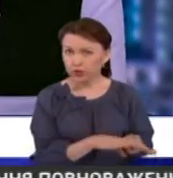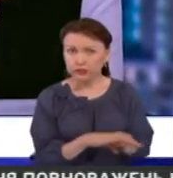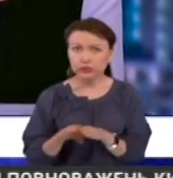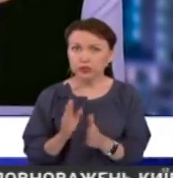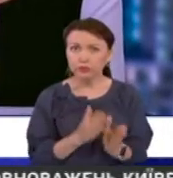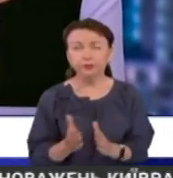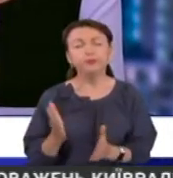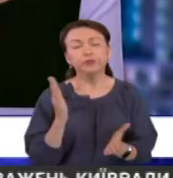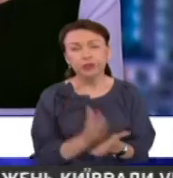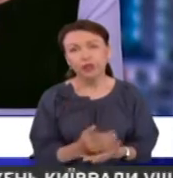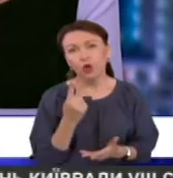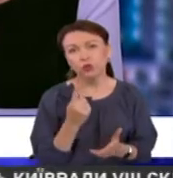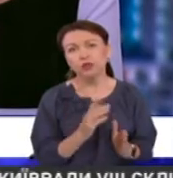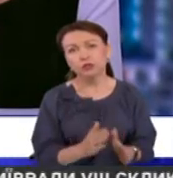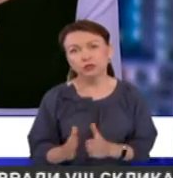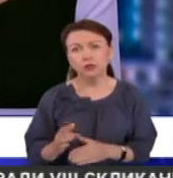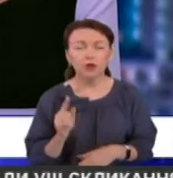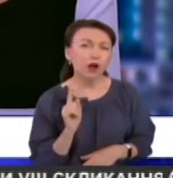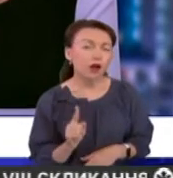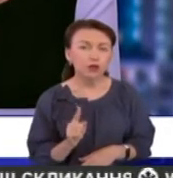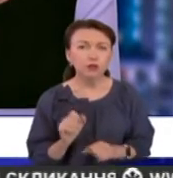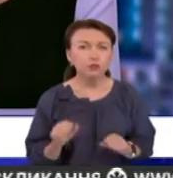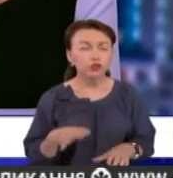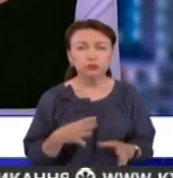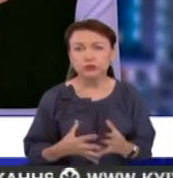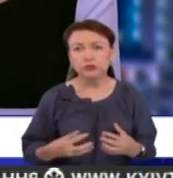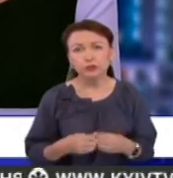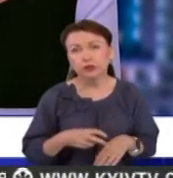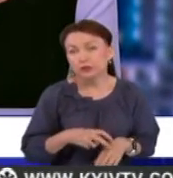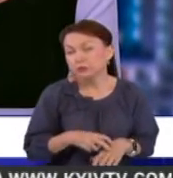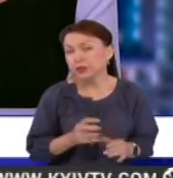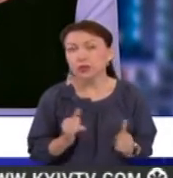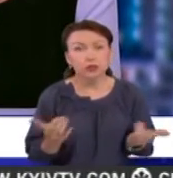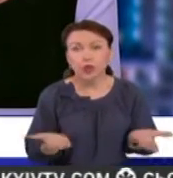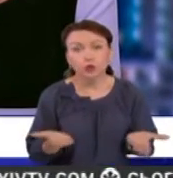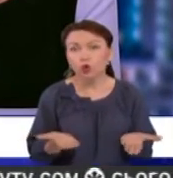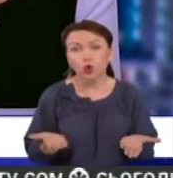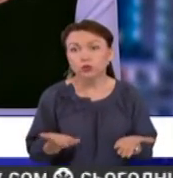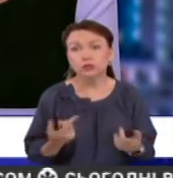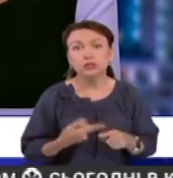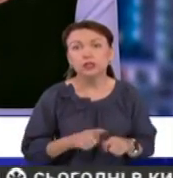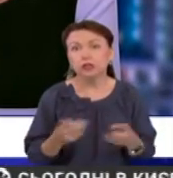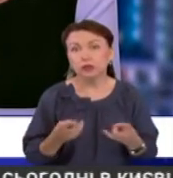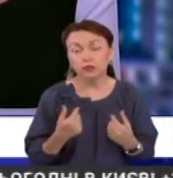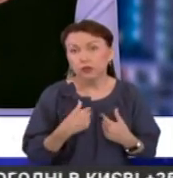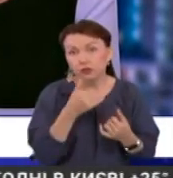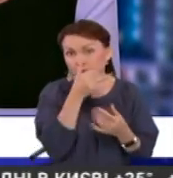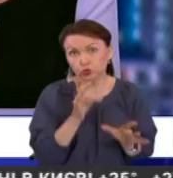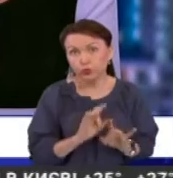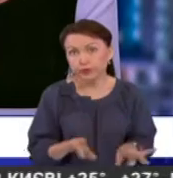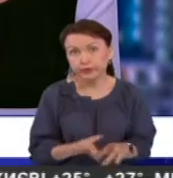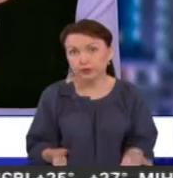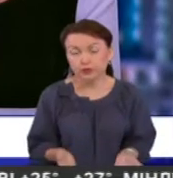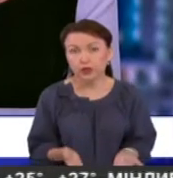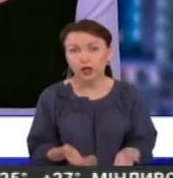Є одна система, але, ну, мабуть, сімейному лікарю для чогось це треба. Я не можу пояснити, для чого, тому